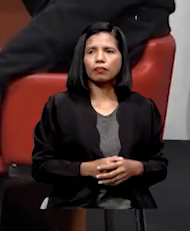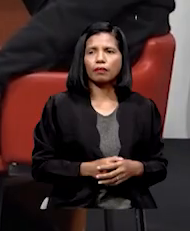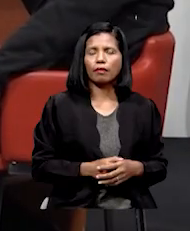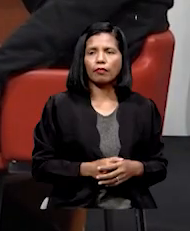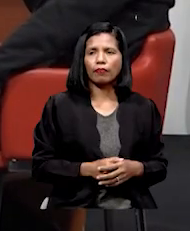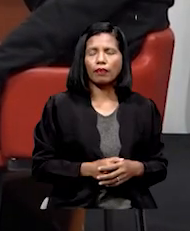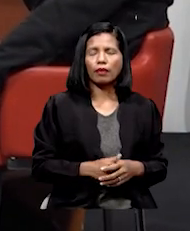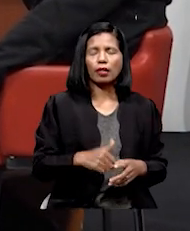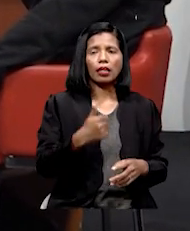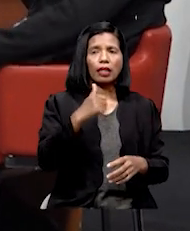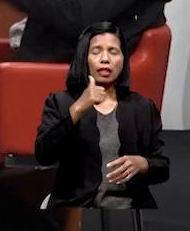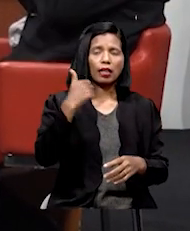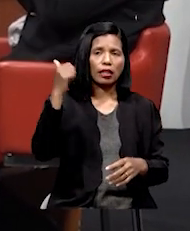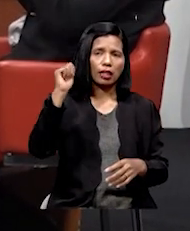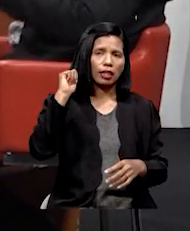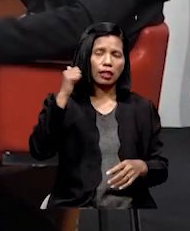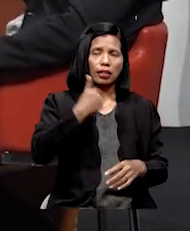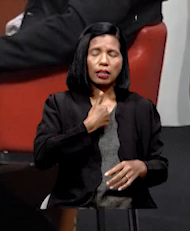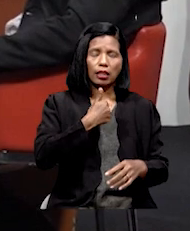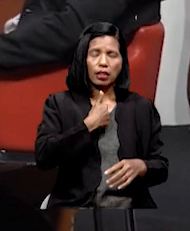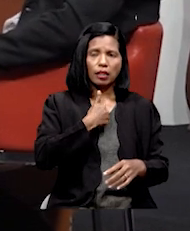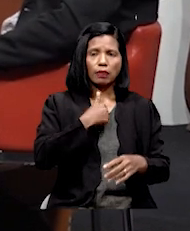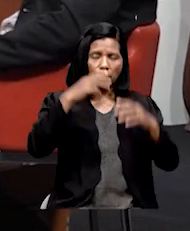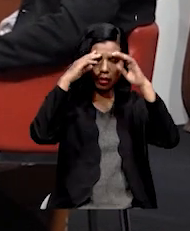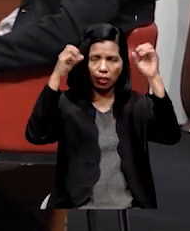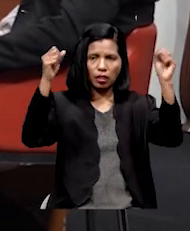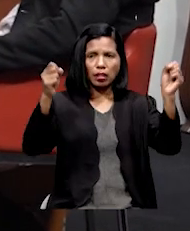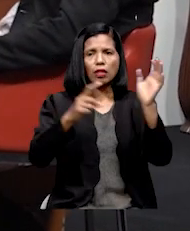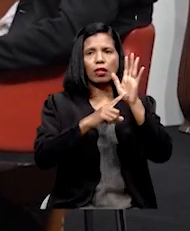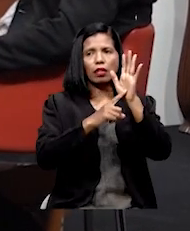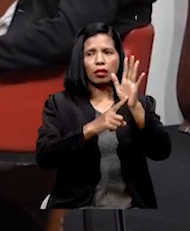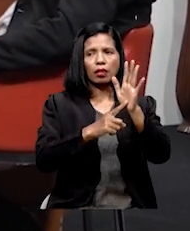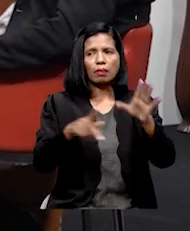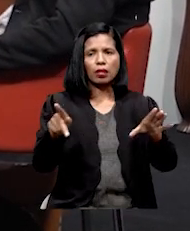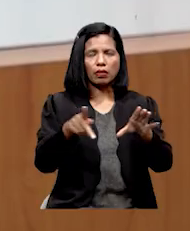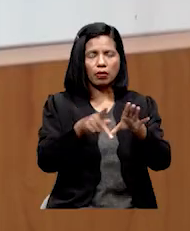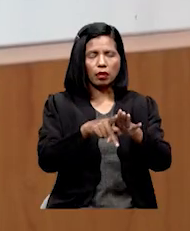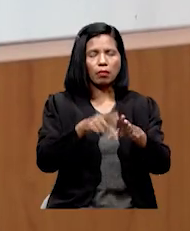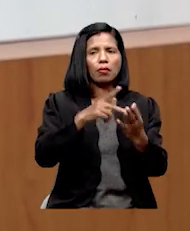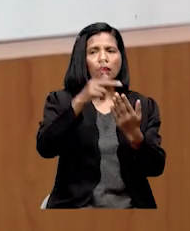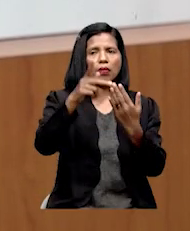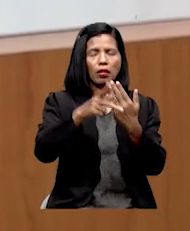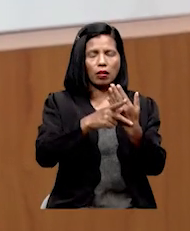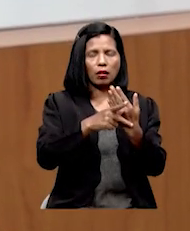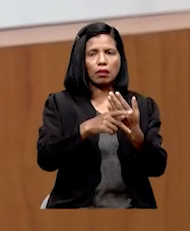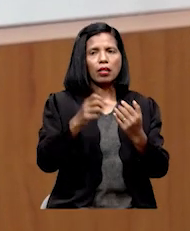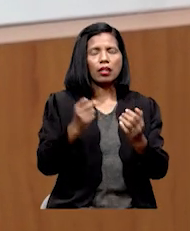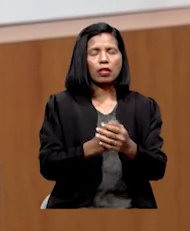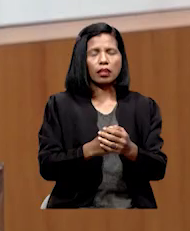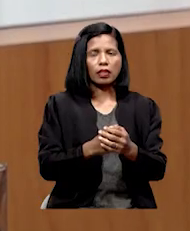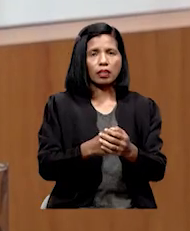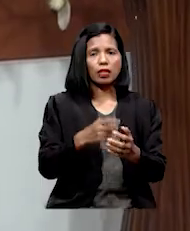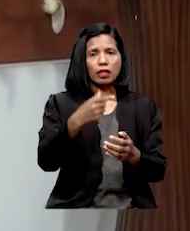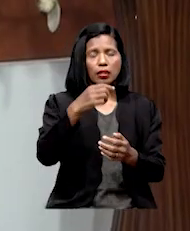Candidato Presidente da República Independente Sira atau declaração ne benghira participa programa Grande Entrevista e Estúdio 2 GMN Bebora dili quinta semana